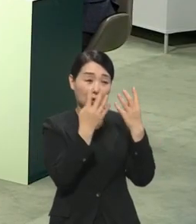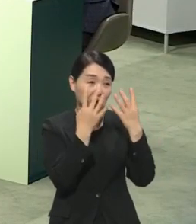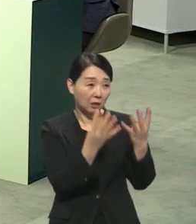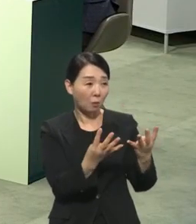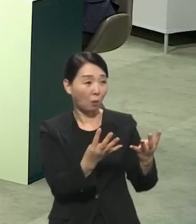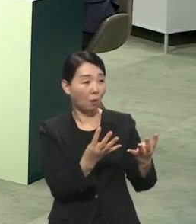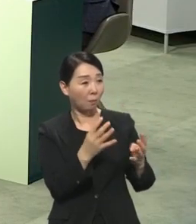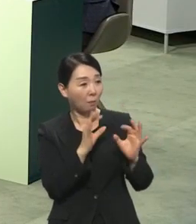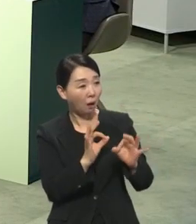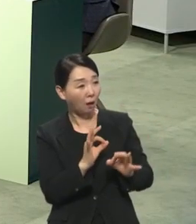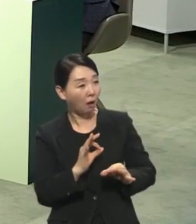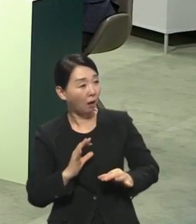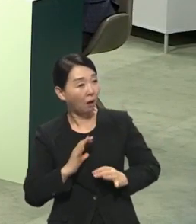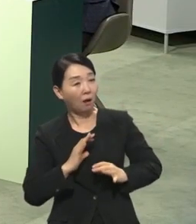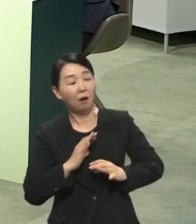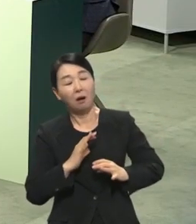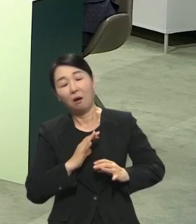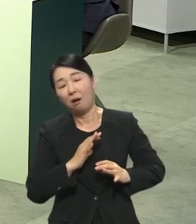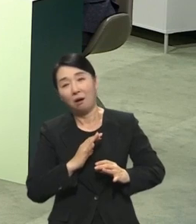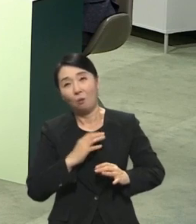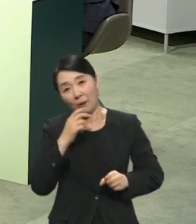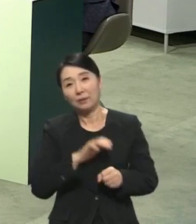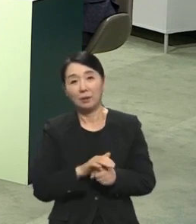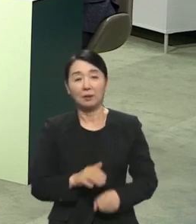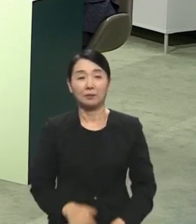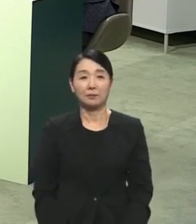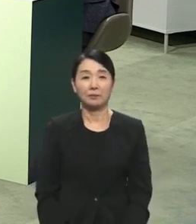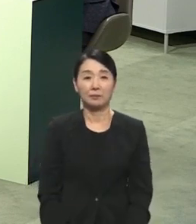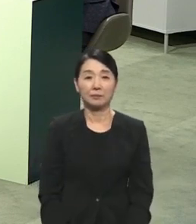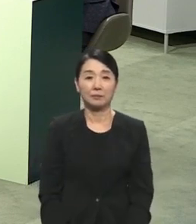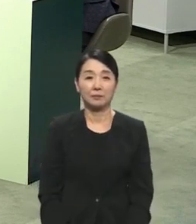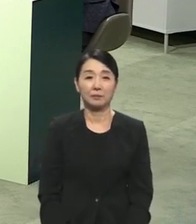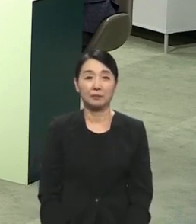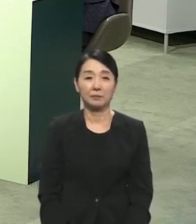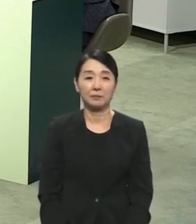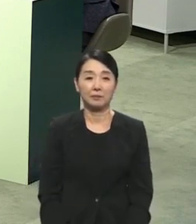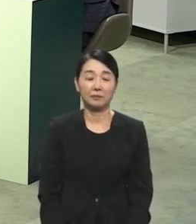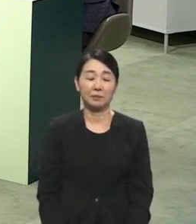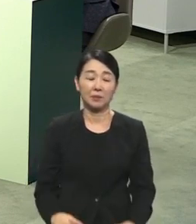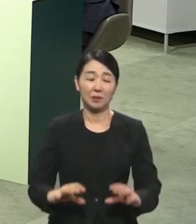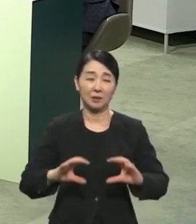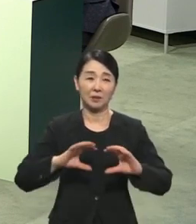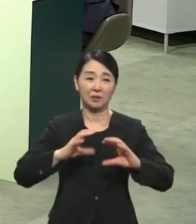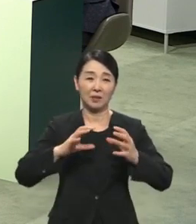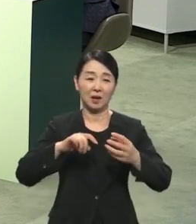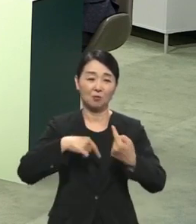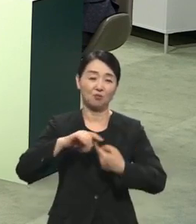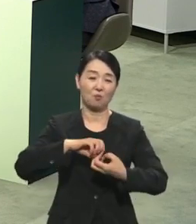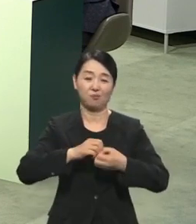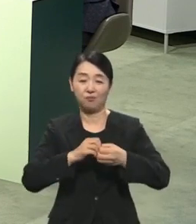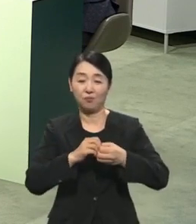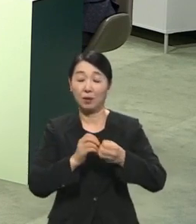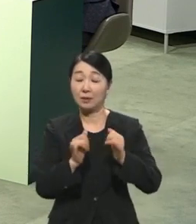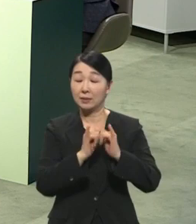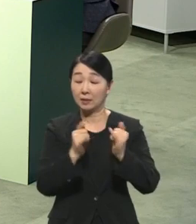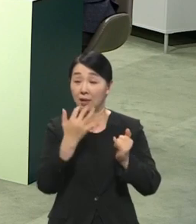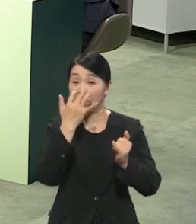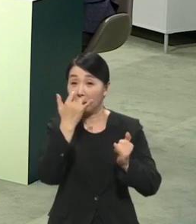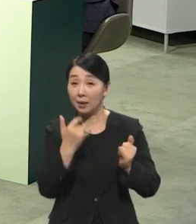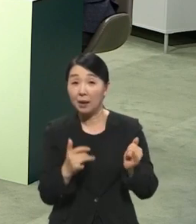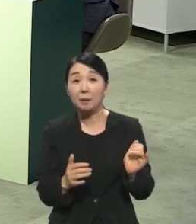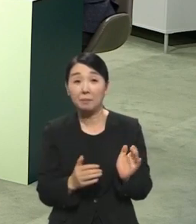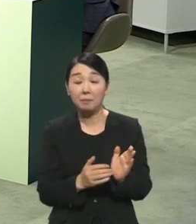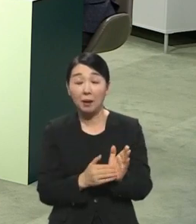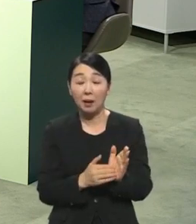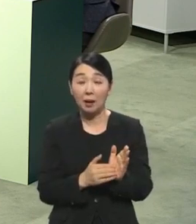충격적이에요 그런 분석을 내린 신고요 뭐 국정농단 관련 인물들이 빠진게 윤석열 대통령이